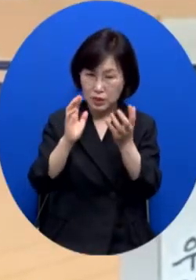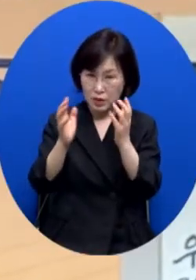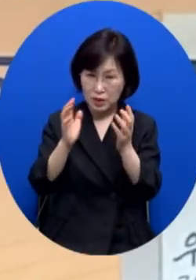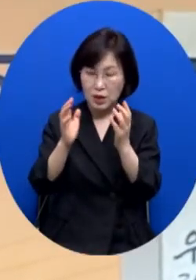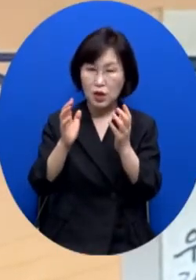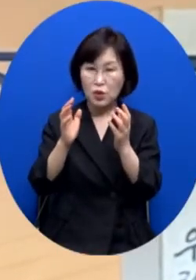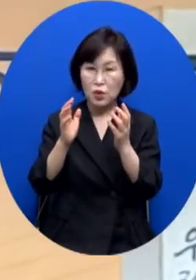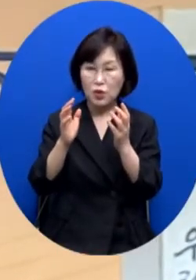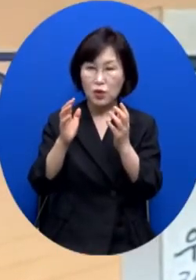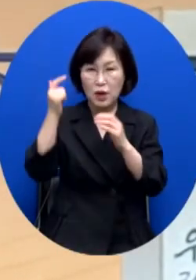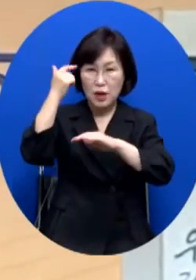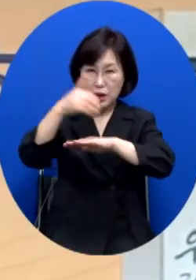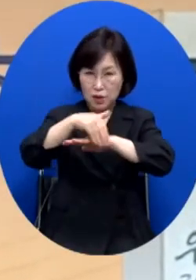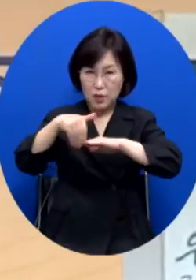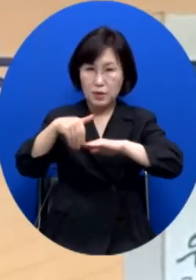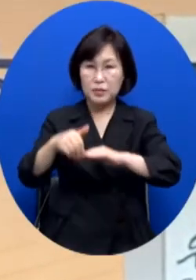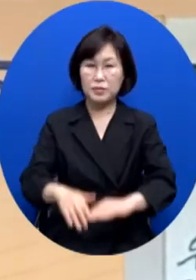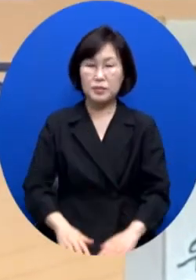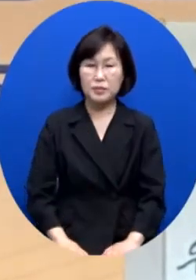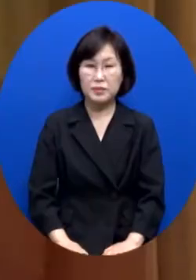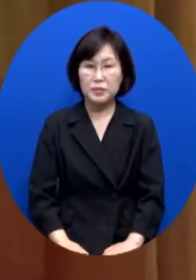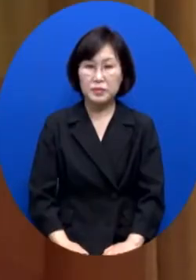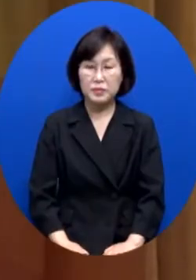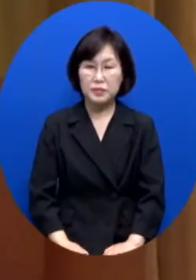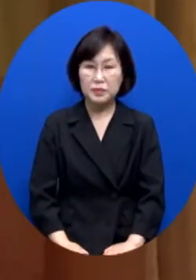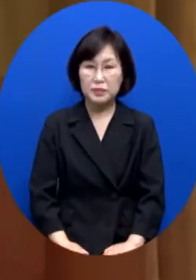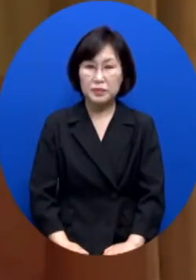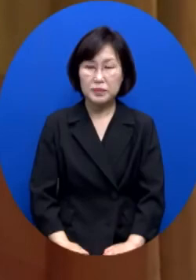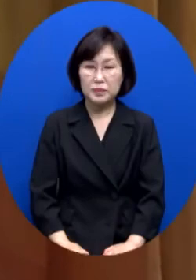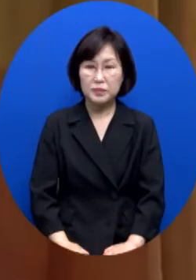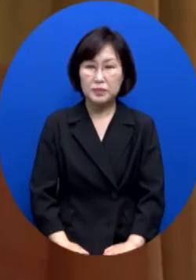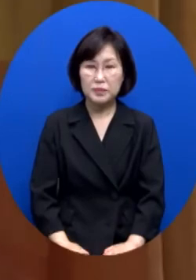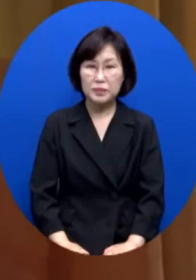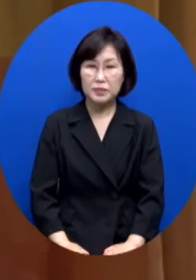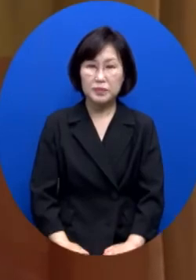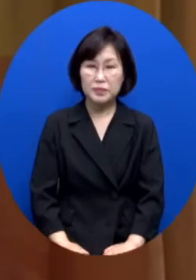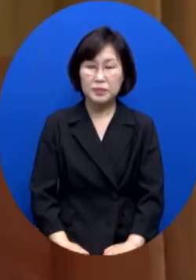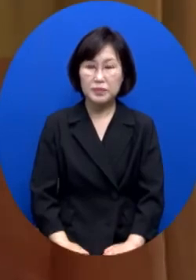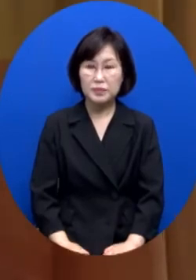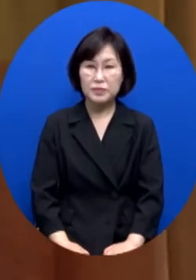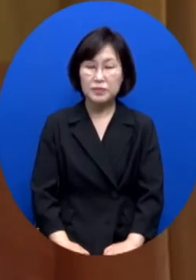안건이 집중적으로 논의될 예정입니다. CTS 뉴스 장현수입니다.